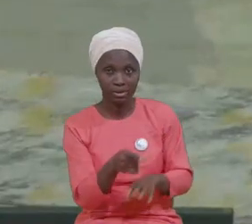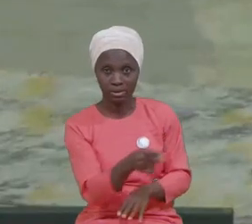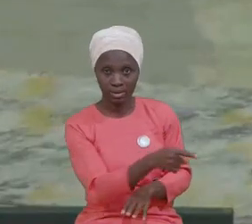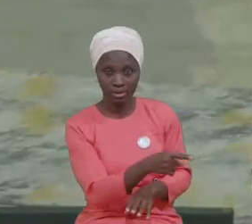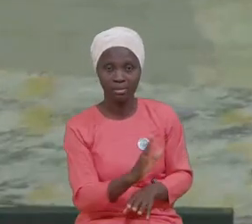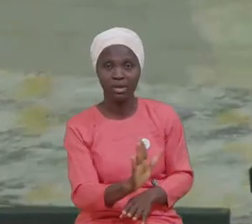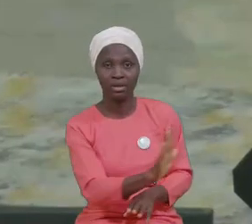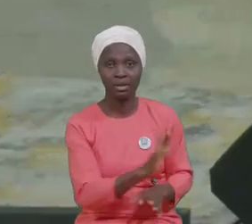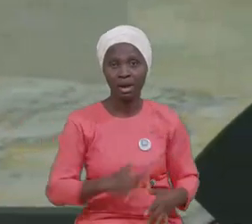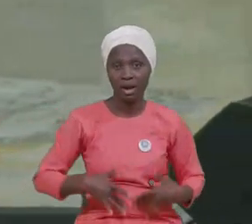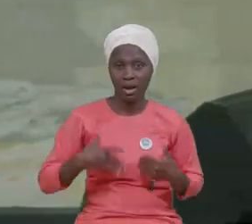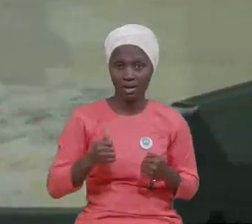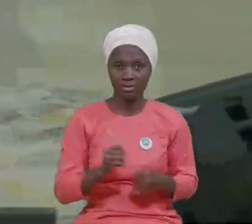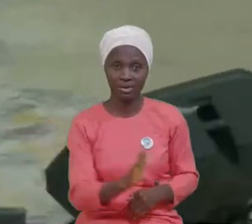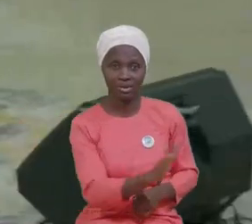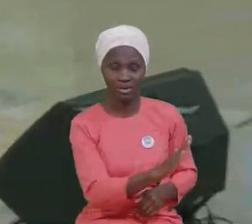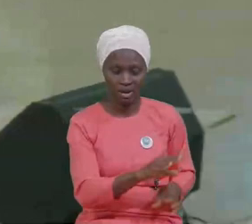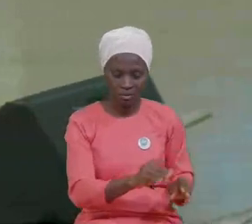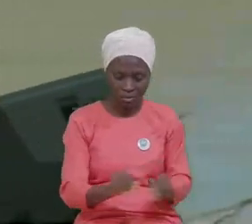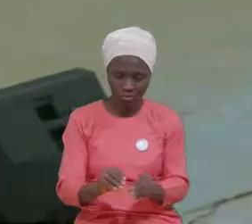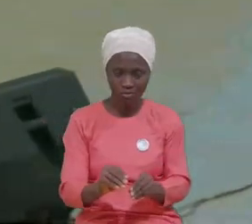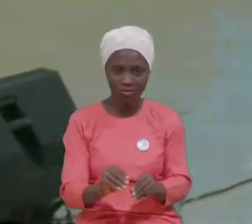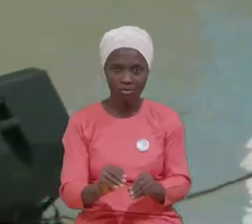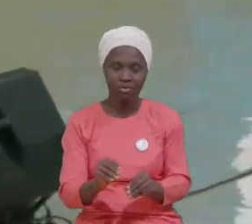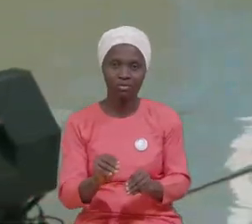vie, leur mouvement,